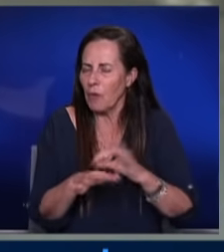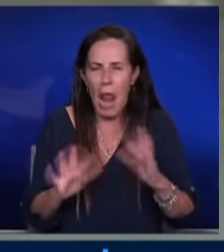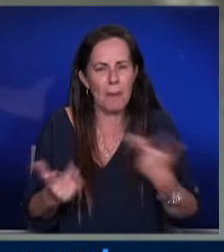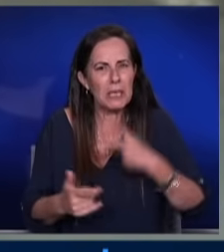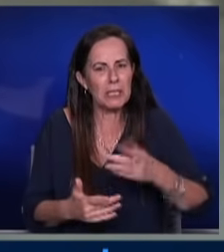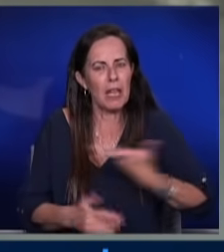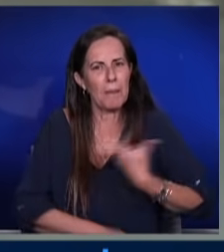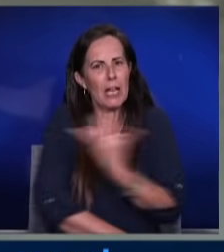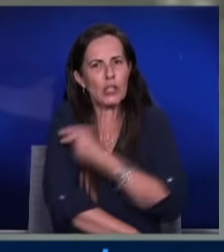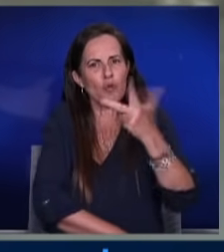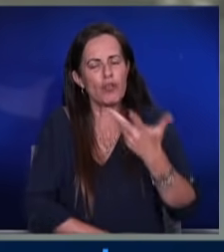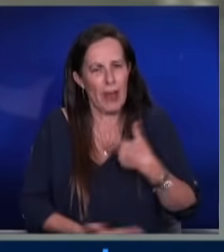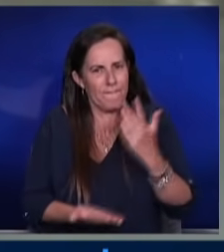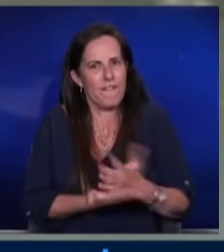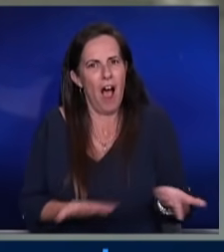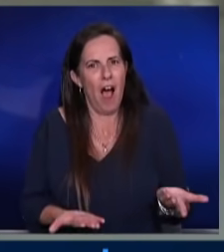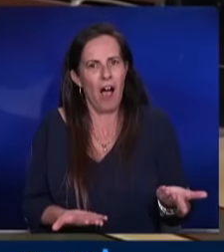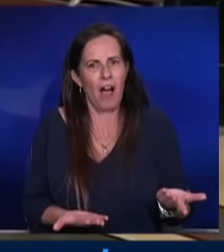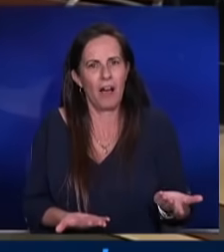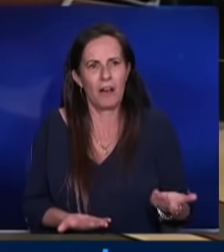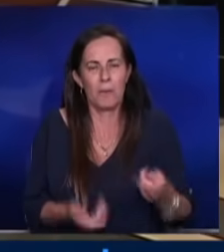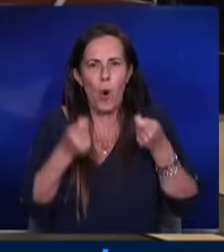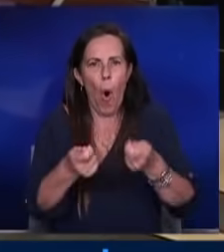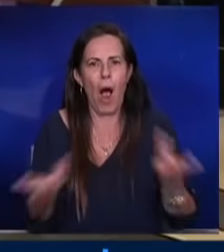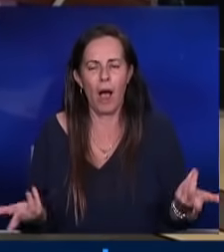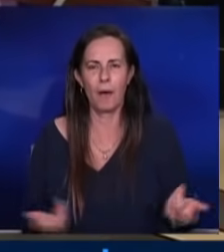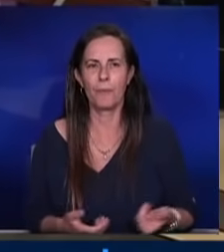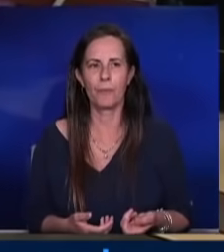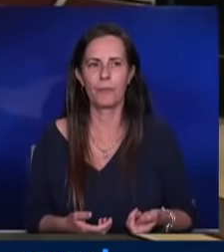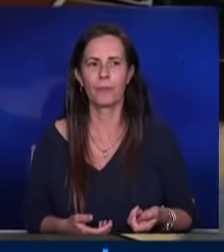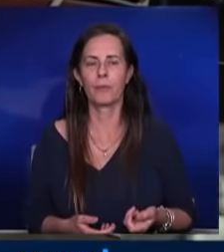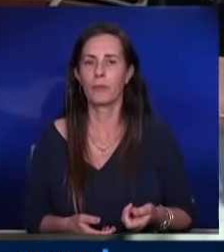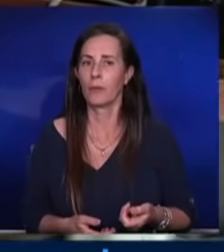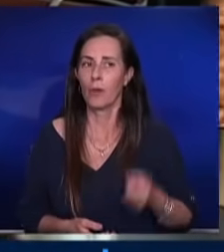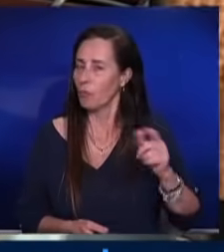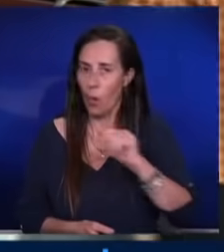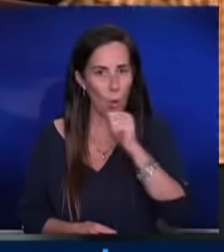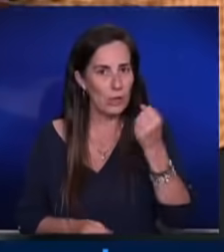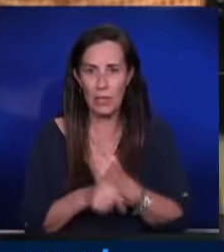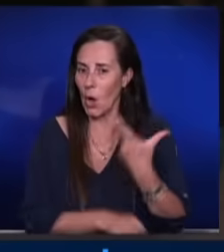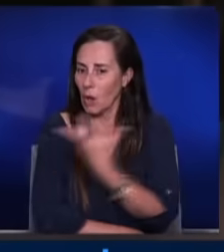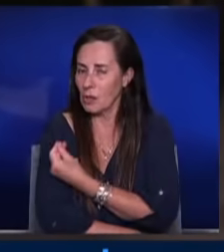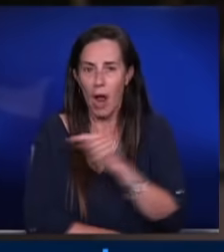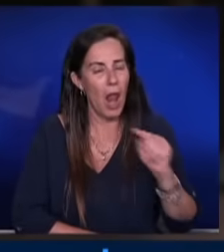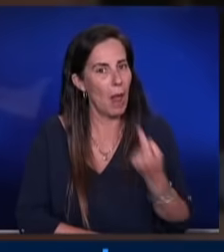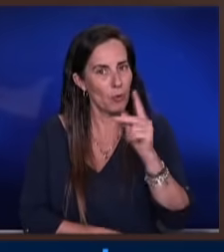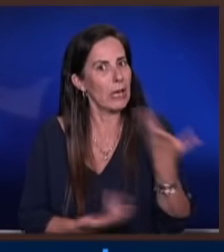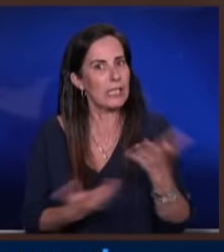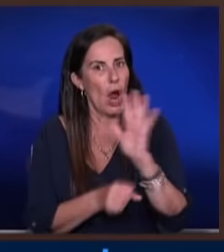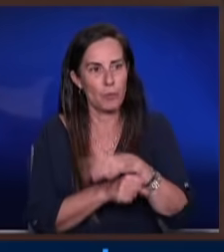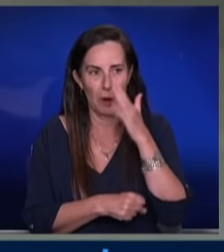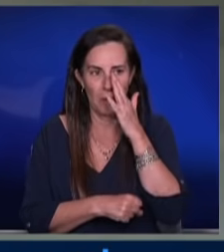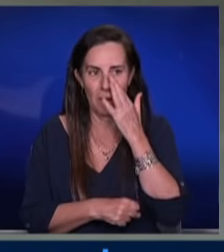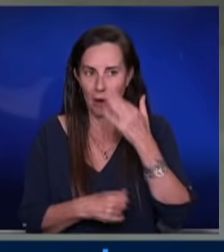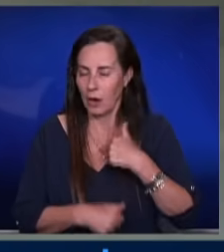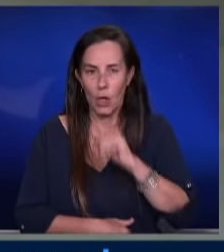צריך לקבל חיסון נוסף, למעשה בכפייה. ועידו לא מתכוון להתחסן על אף ההשלכות. אני כרגע